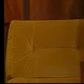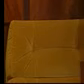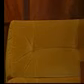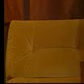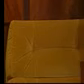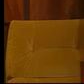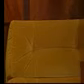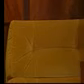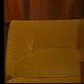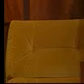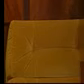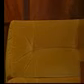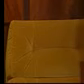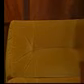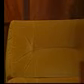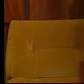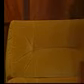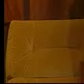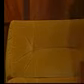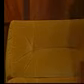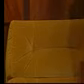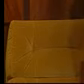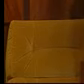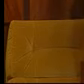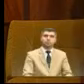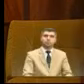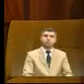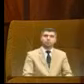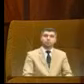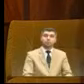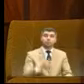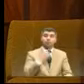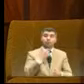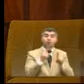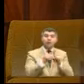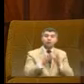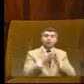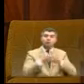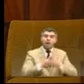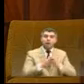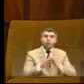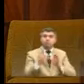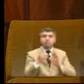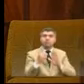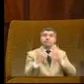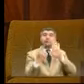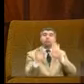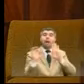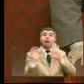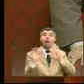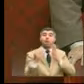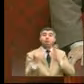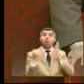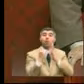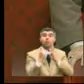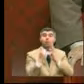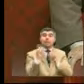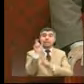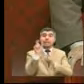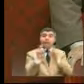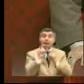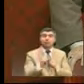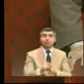كيخدموا الساعة اللي بغاو ديال ماتريمونيو ولا. عندنا الجالية قريب 7 مليون. ديال الجالية.